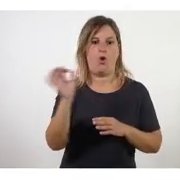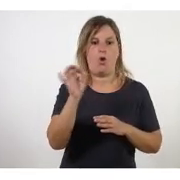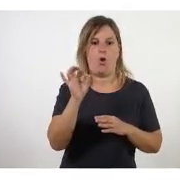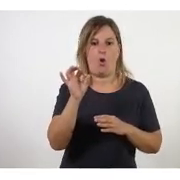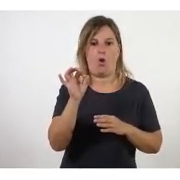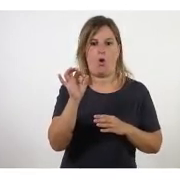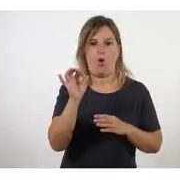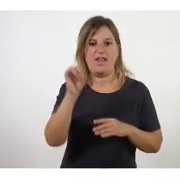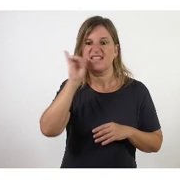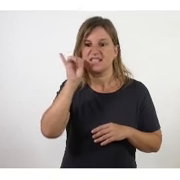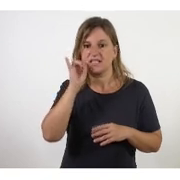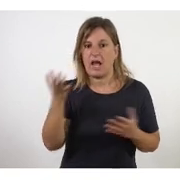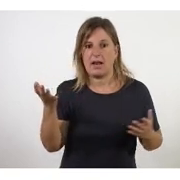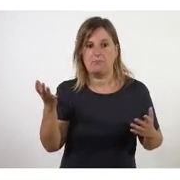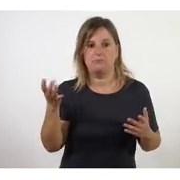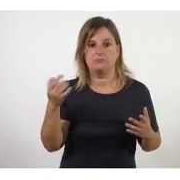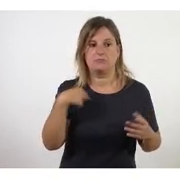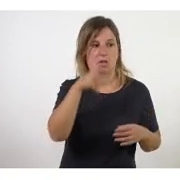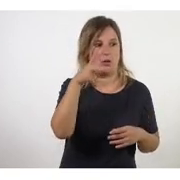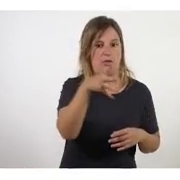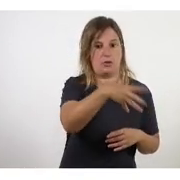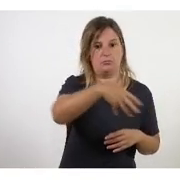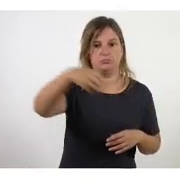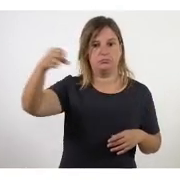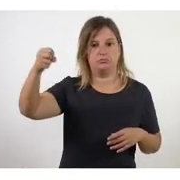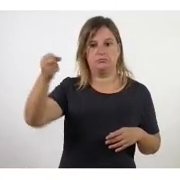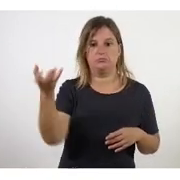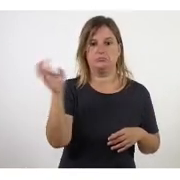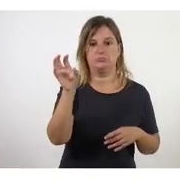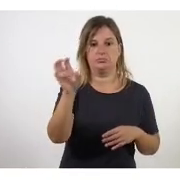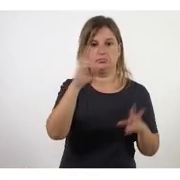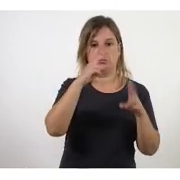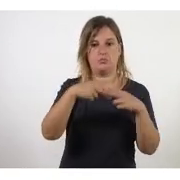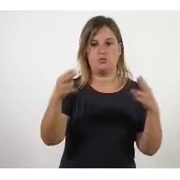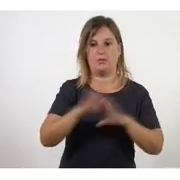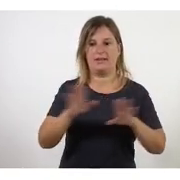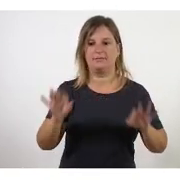Instagram i agafant el vídeo de la galeria, el publico.